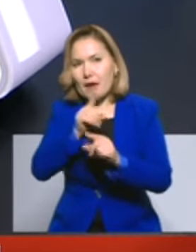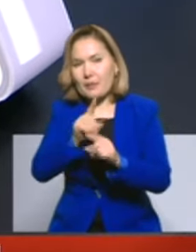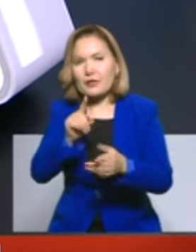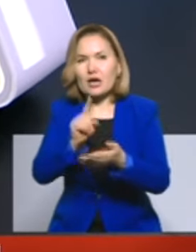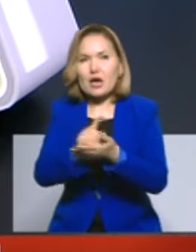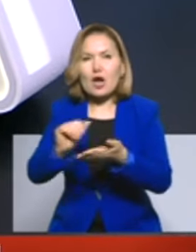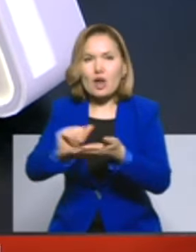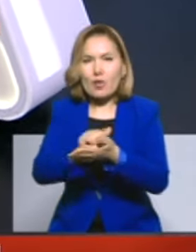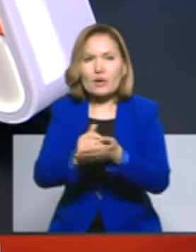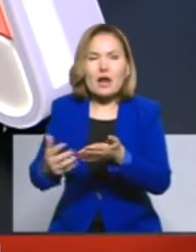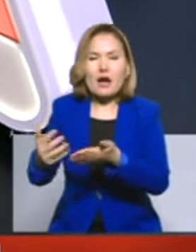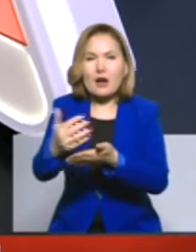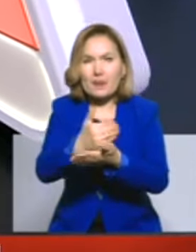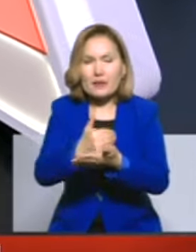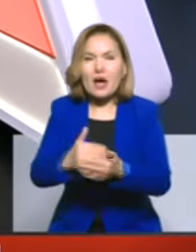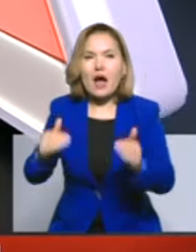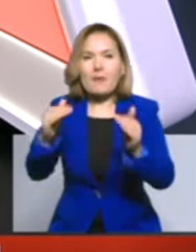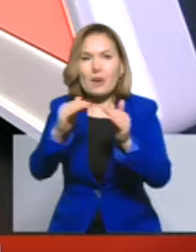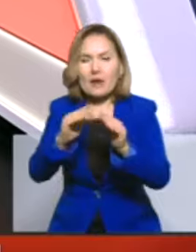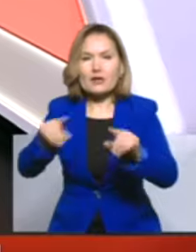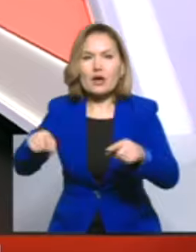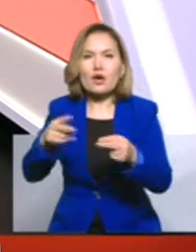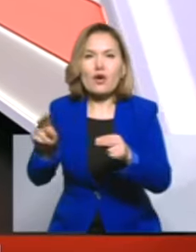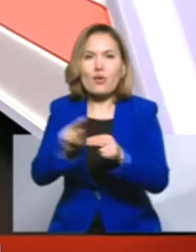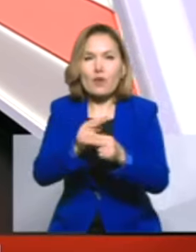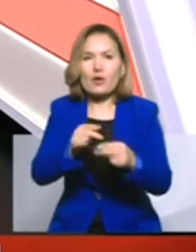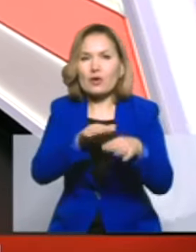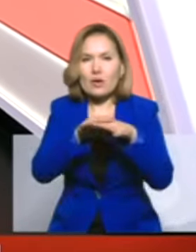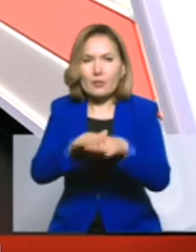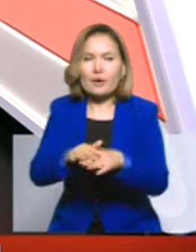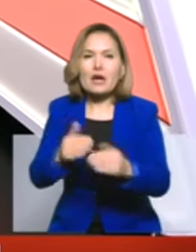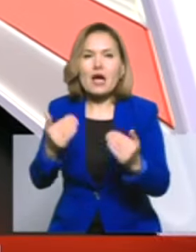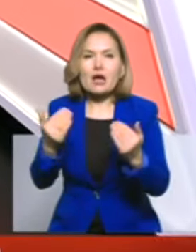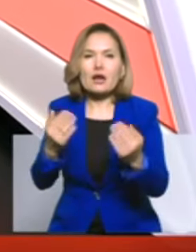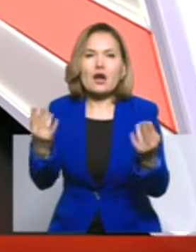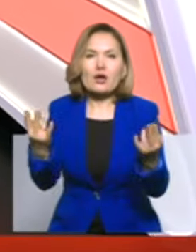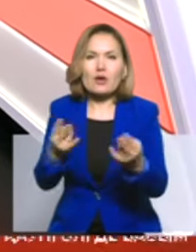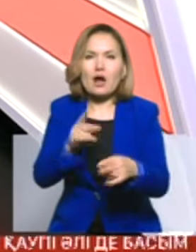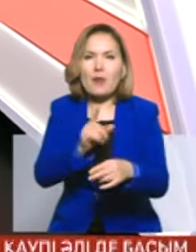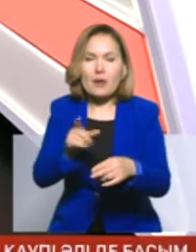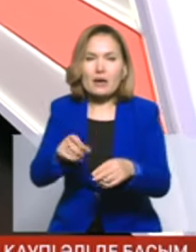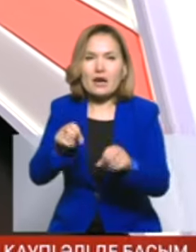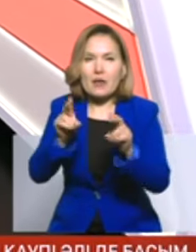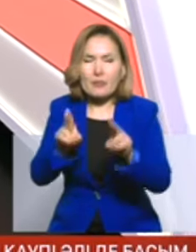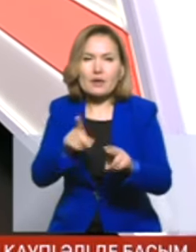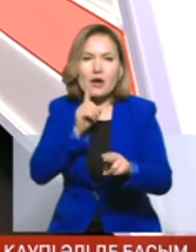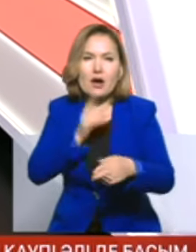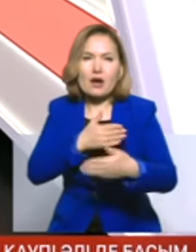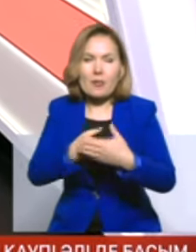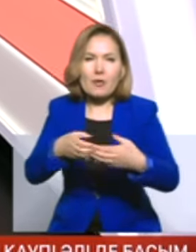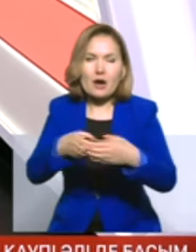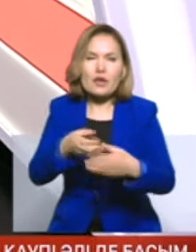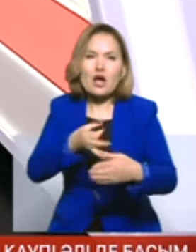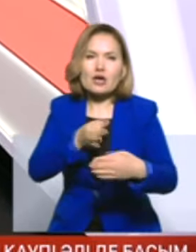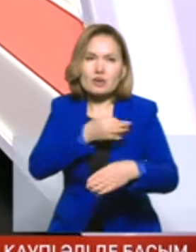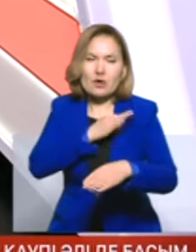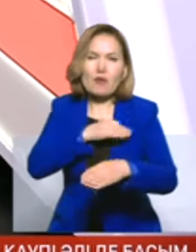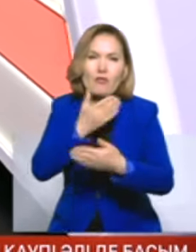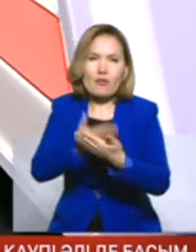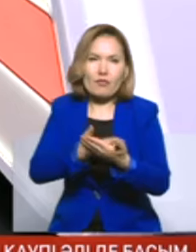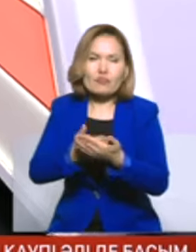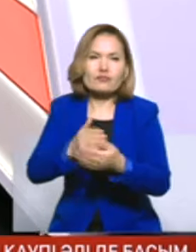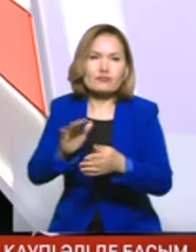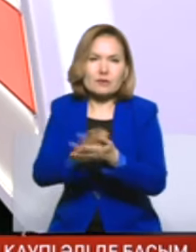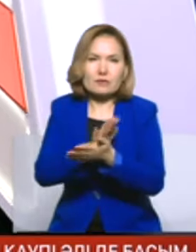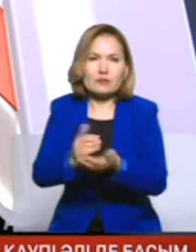тиісті құжаттарын жинап, баспаналарын қалпына келтіру керек. Енді көмекке мұқтаж азаматтар волонтер заңгерлердің қызметіне жүгіне алады.